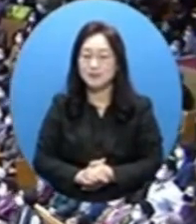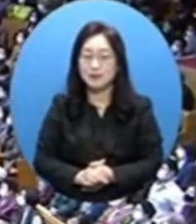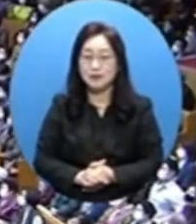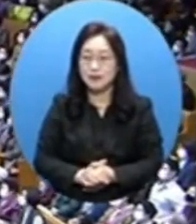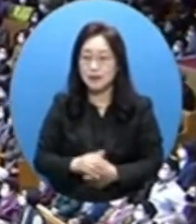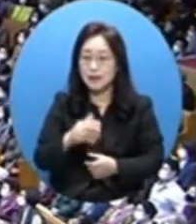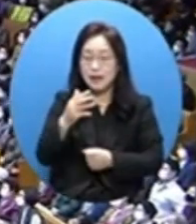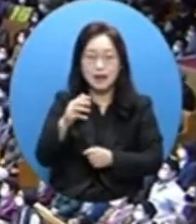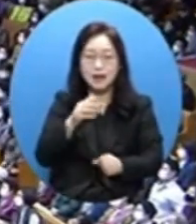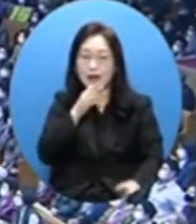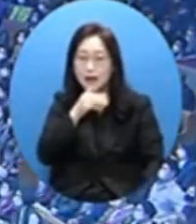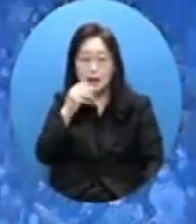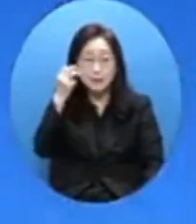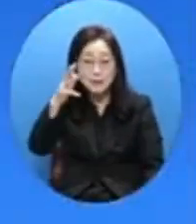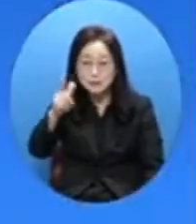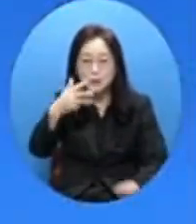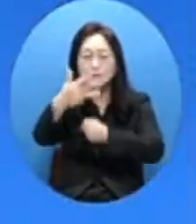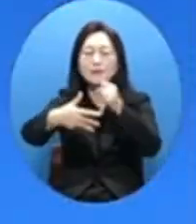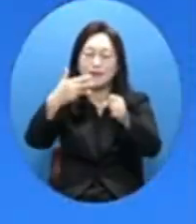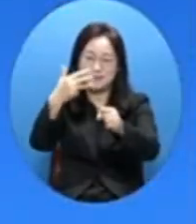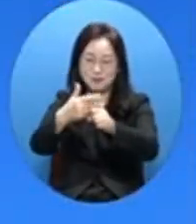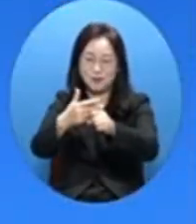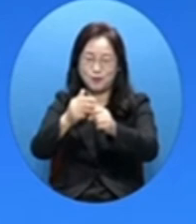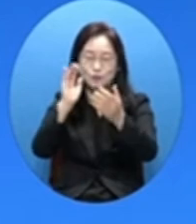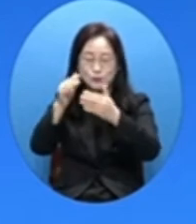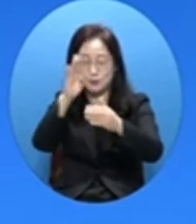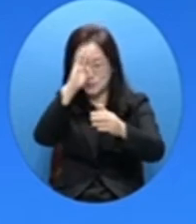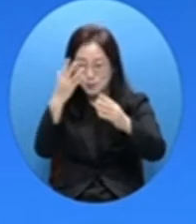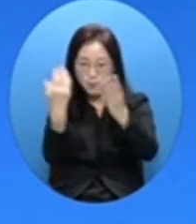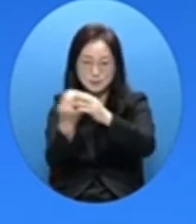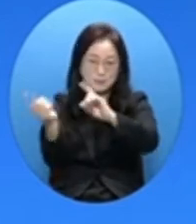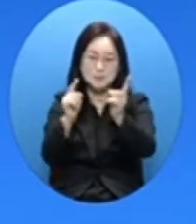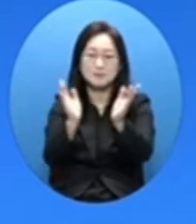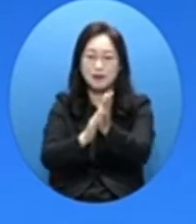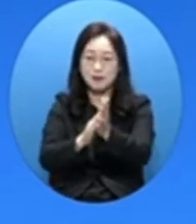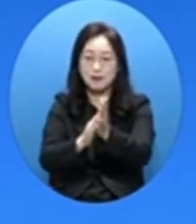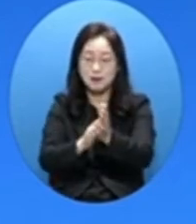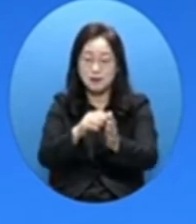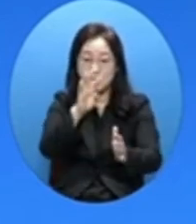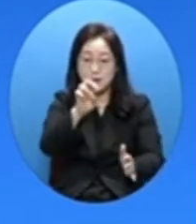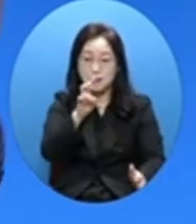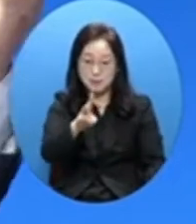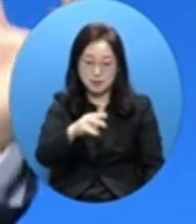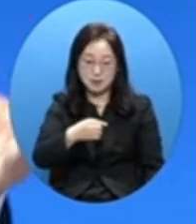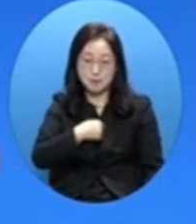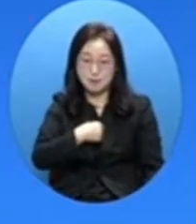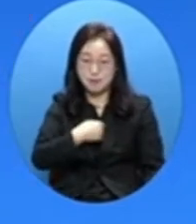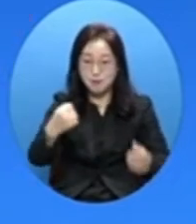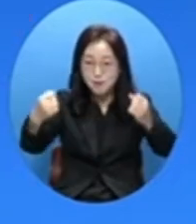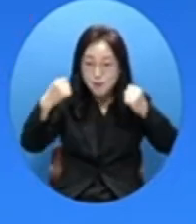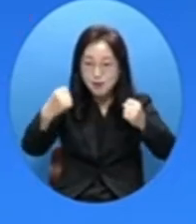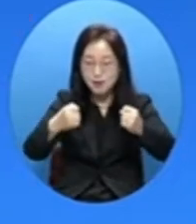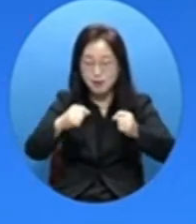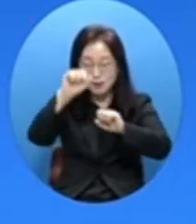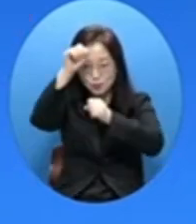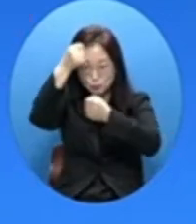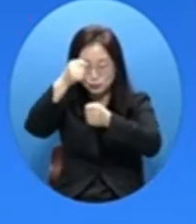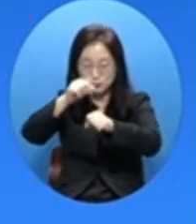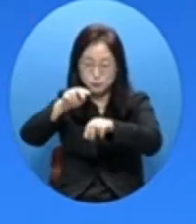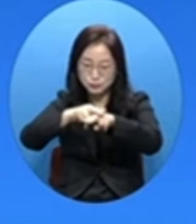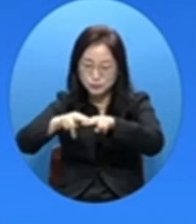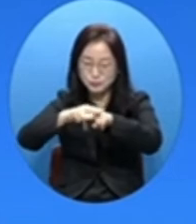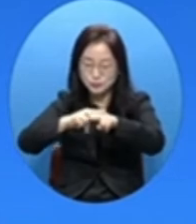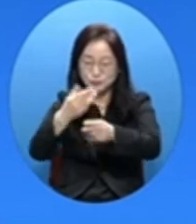8년이 걸렸네요. 8개월이나 8년이나 걸렸어요. 그러고 나서 폐가 건강해야 된다면 구두방을 차려서 이제는